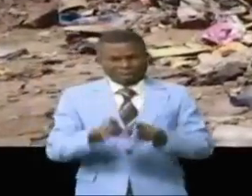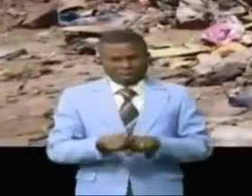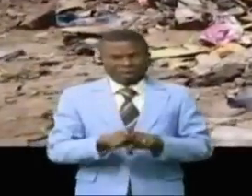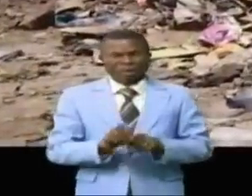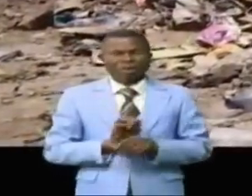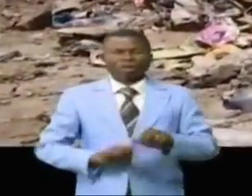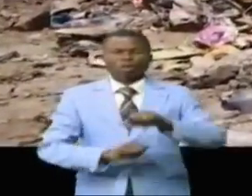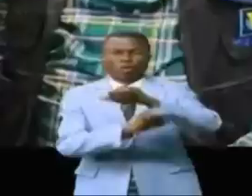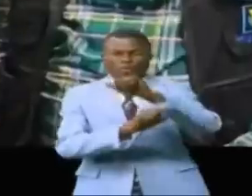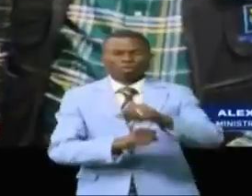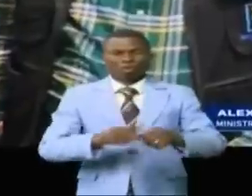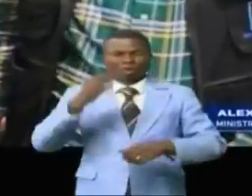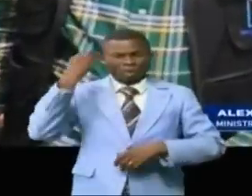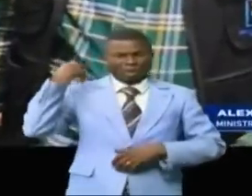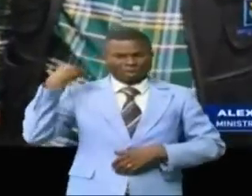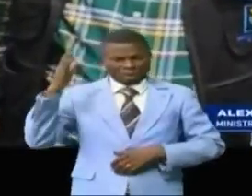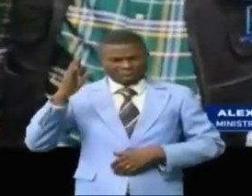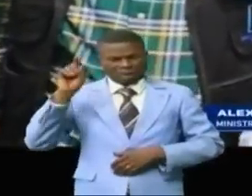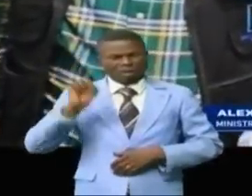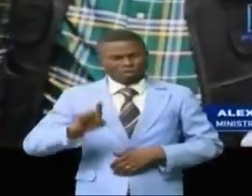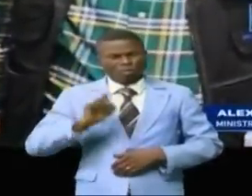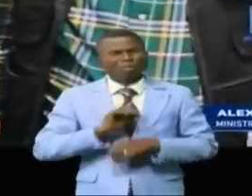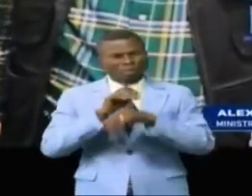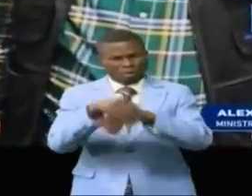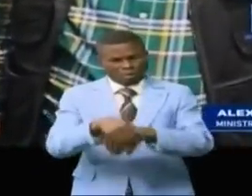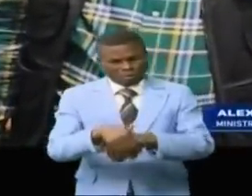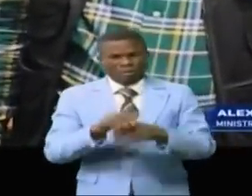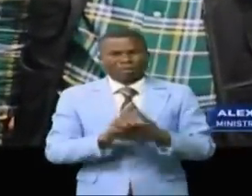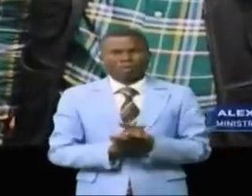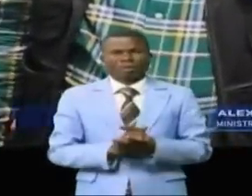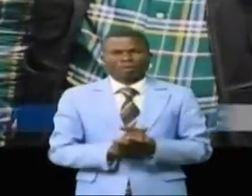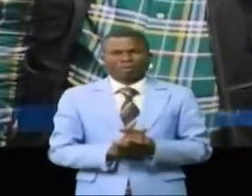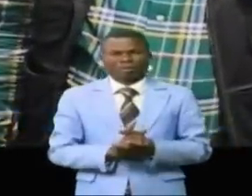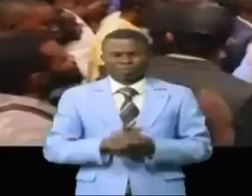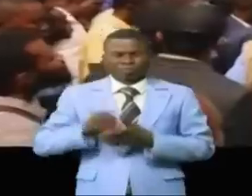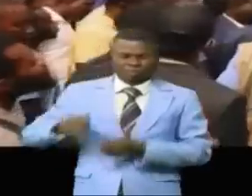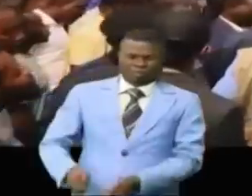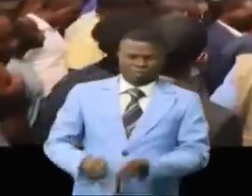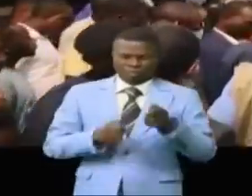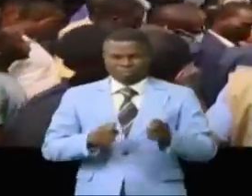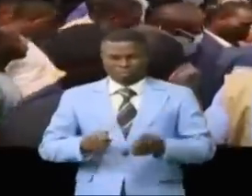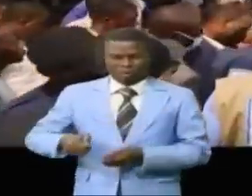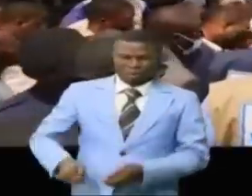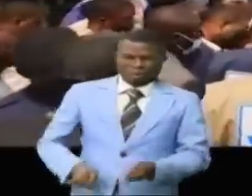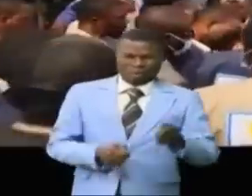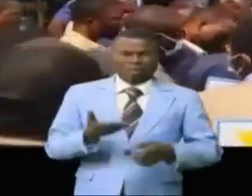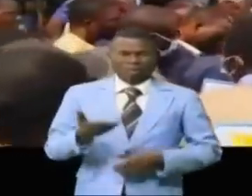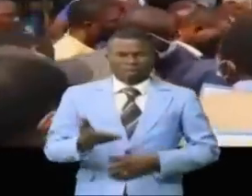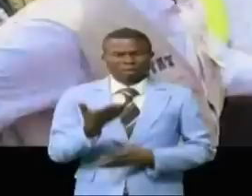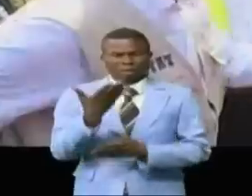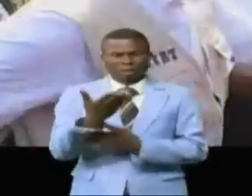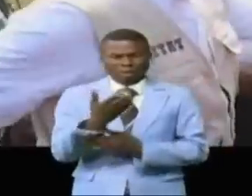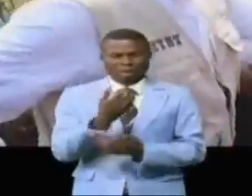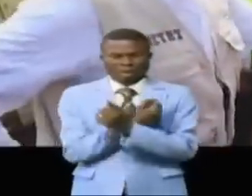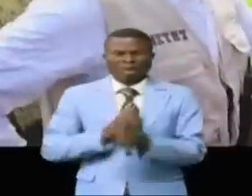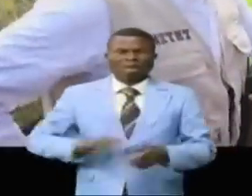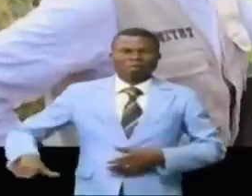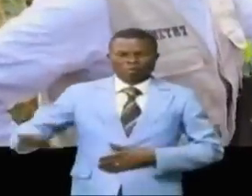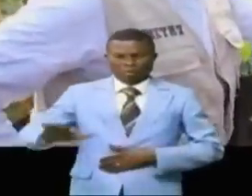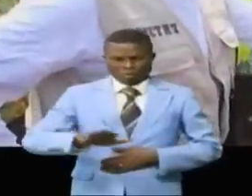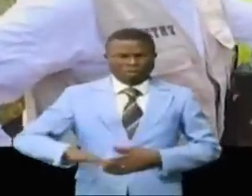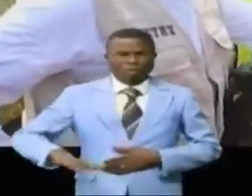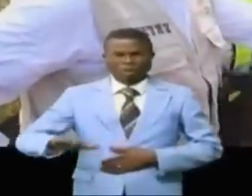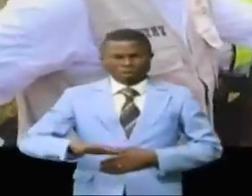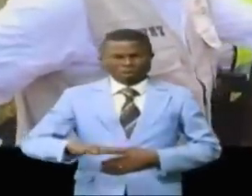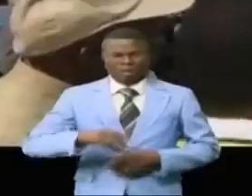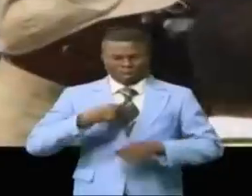l'intervention de l'État. L'intervention de l'État, c'est le curage. Un appel au civisme environnemental a été